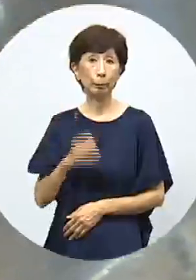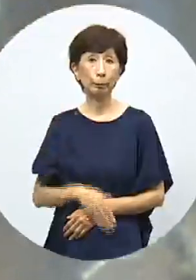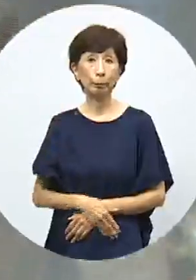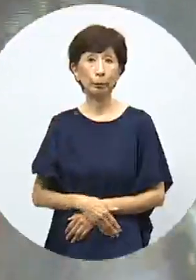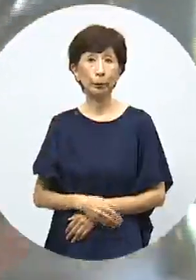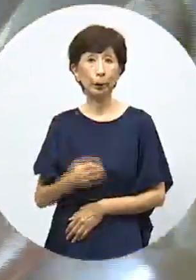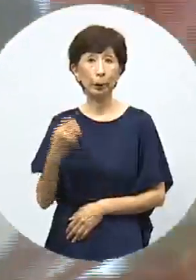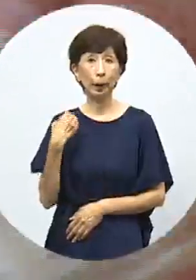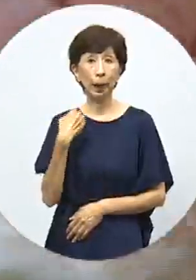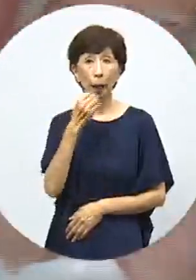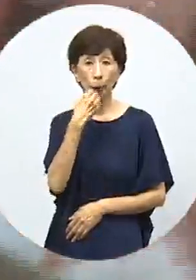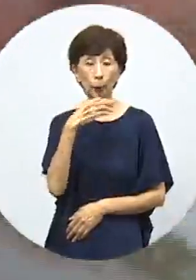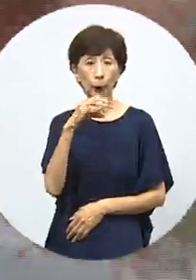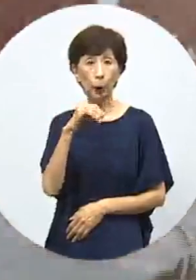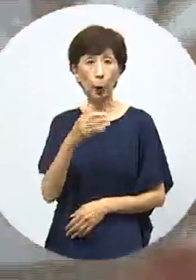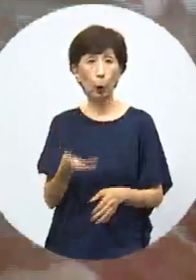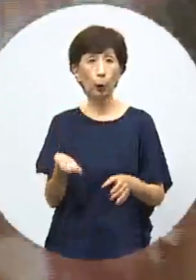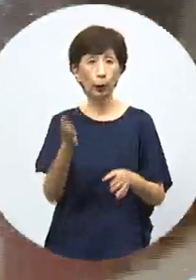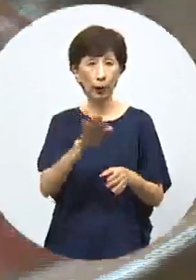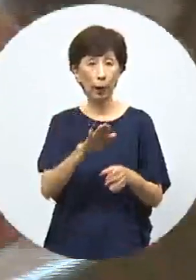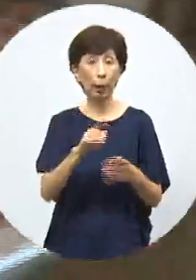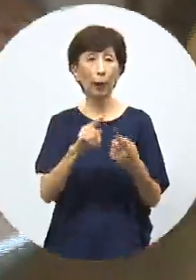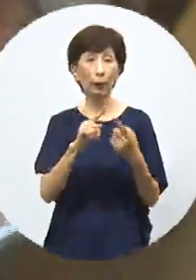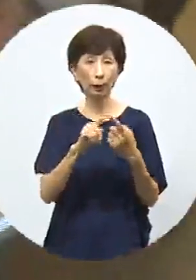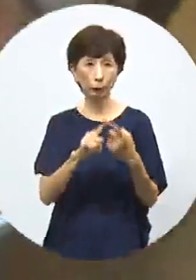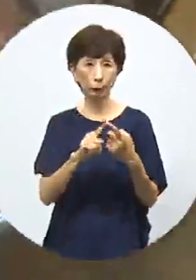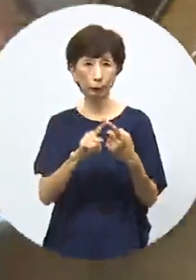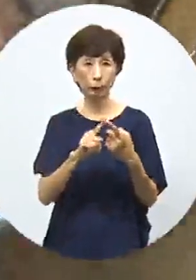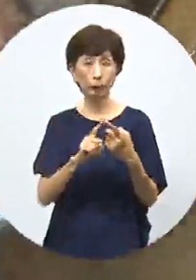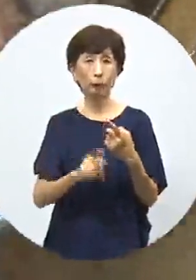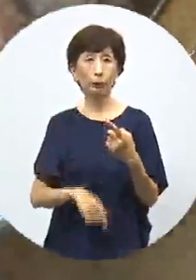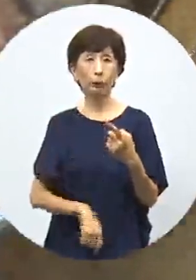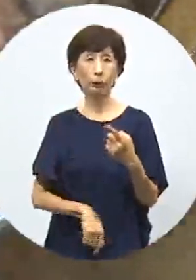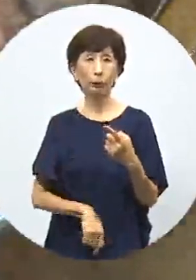まず片栗粉を入れていきます。 はい、